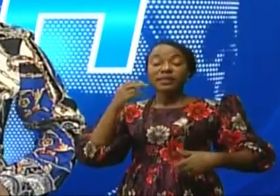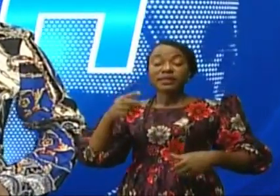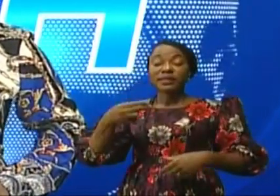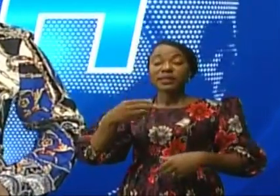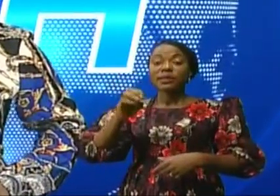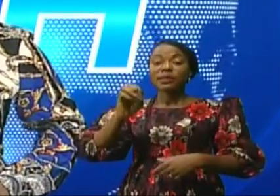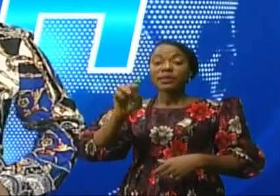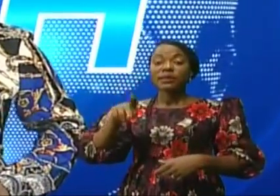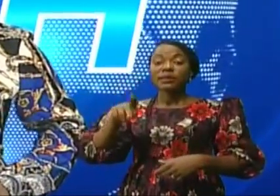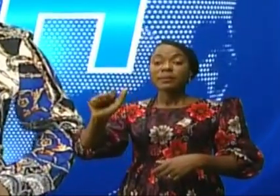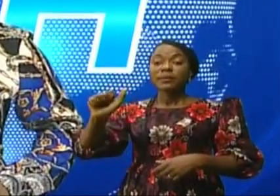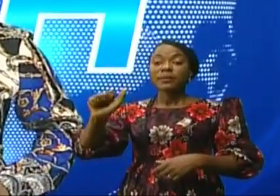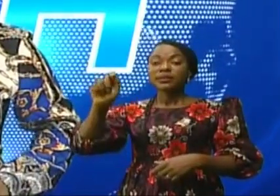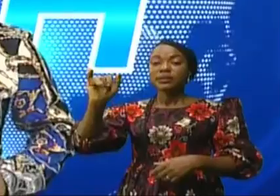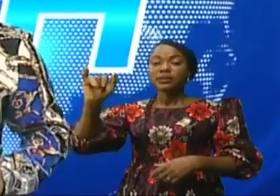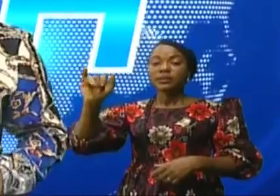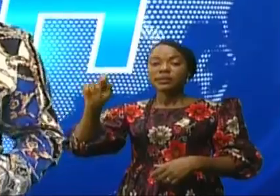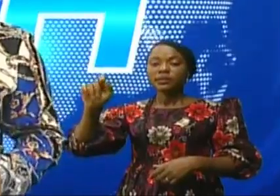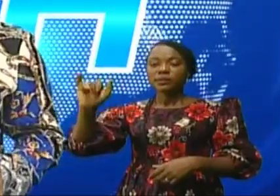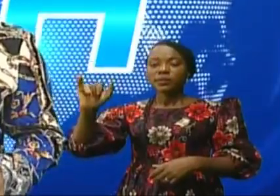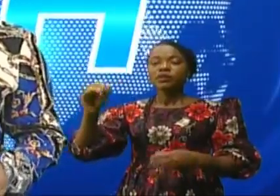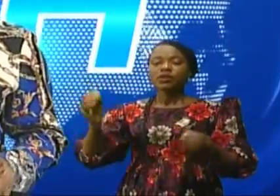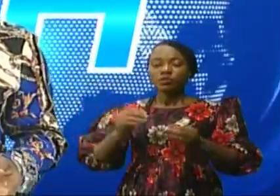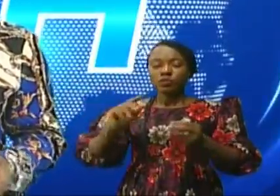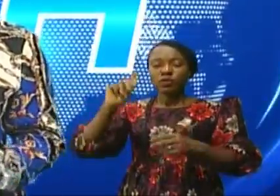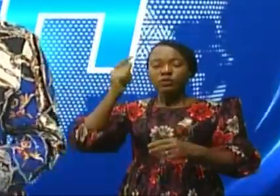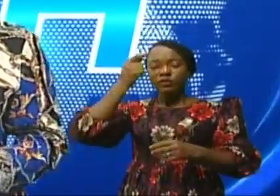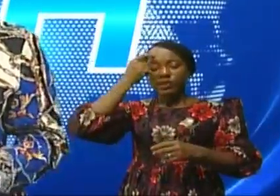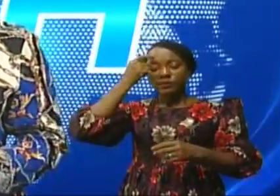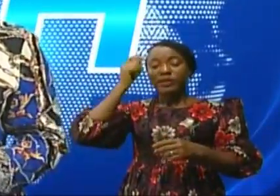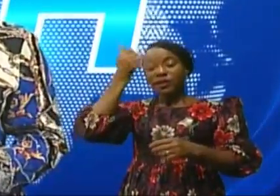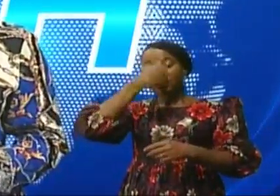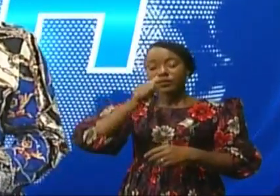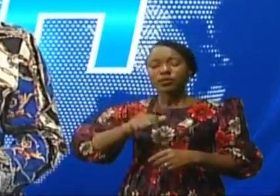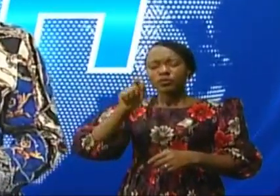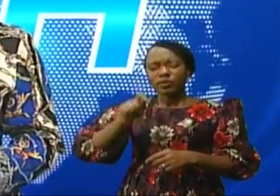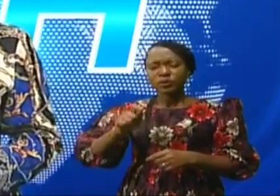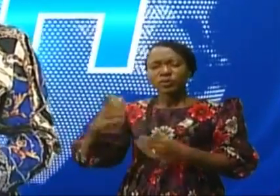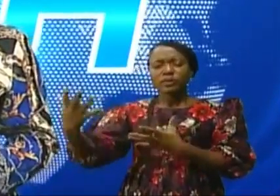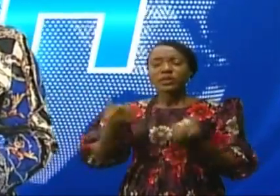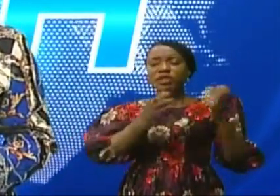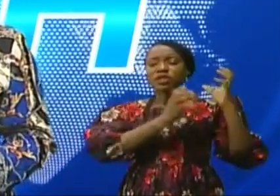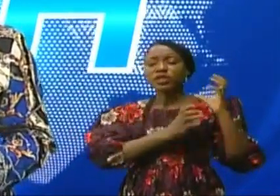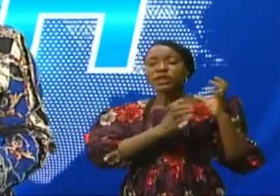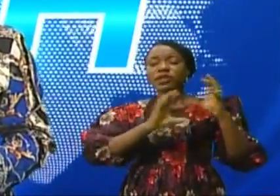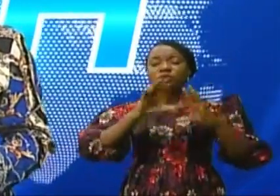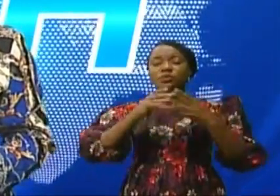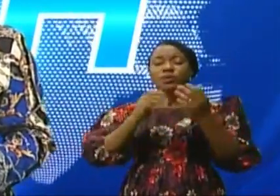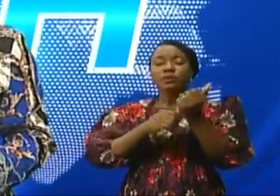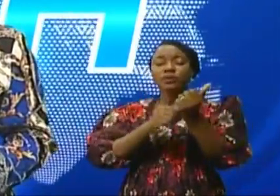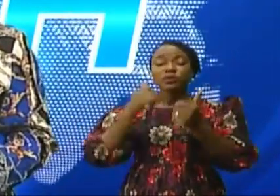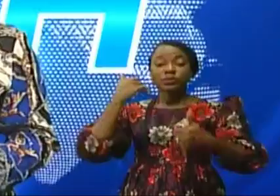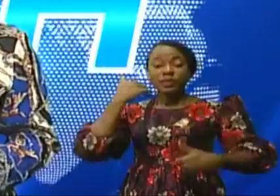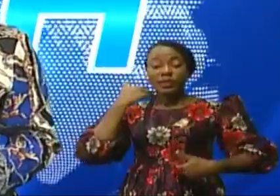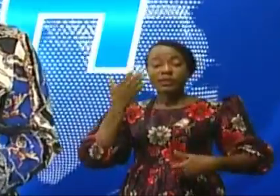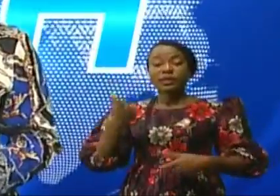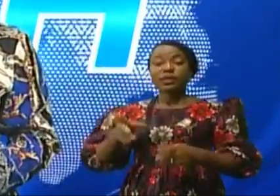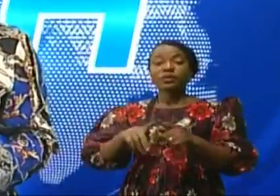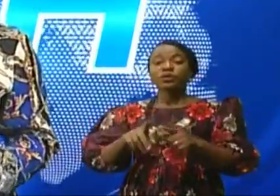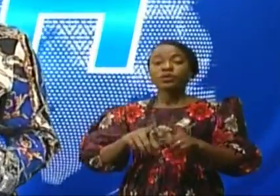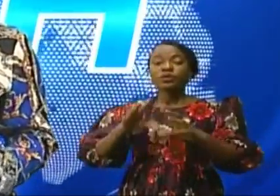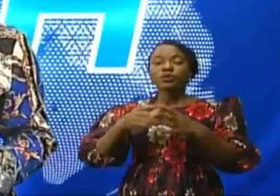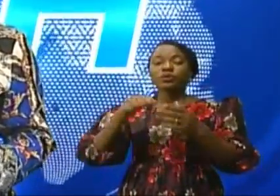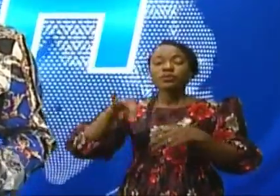gouvernements africains à décentraliser la prise en charge jusqu'au niveau des soins de santé primaires pour faire en sorte que tout le monde